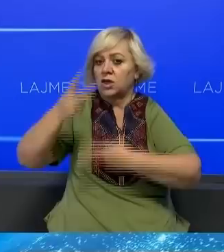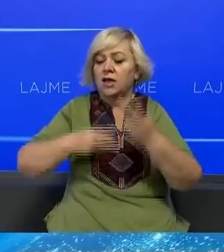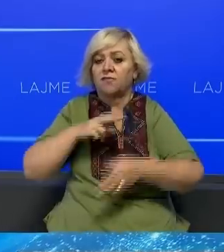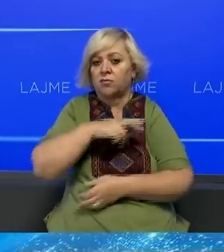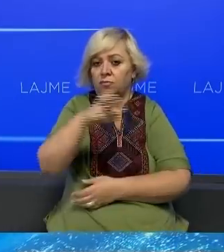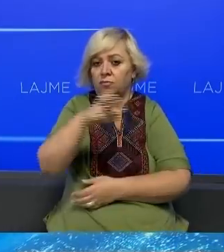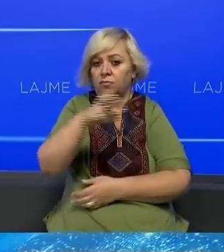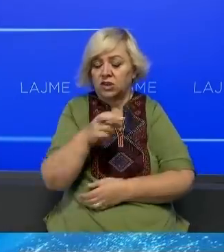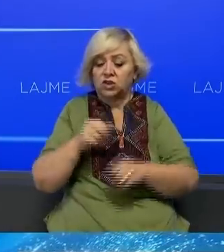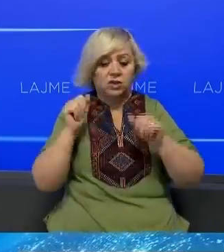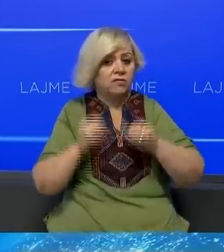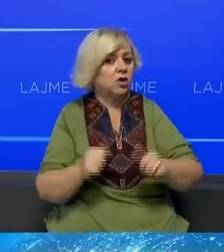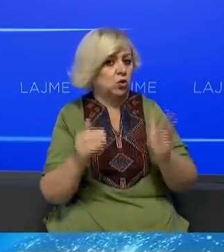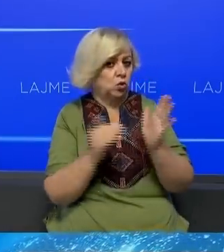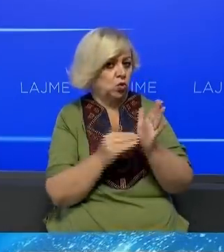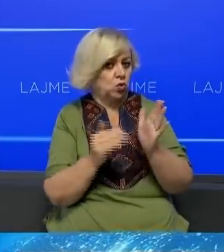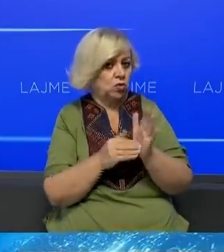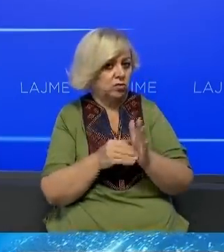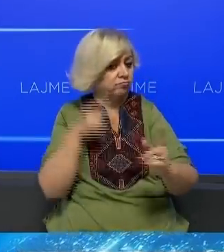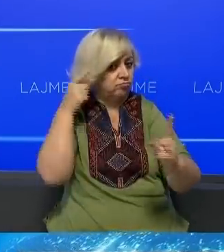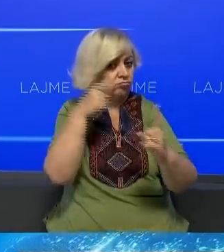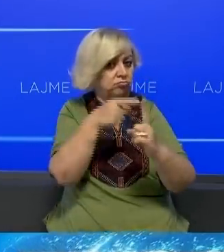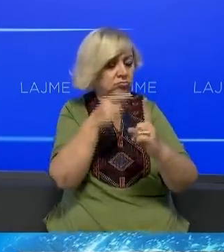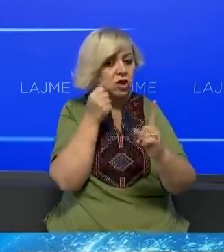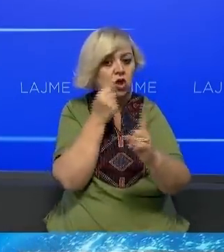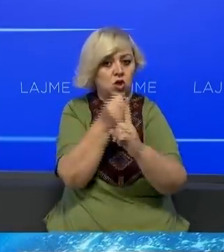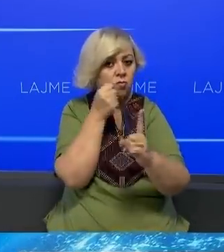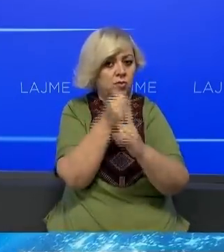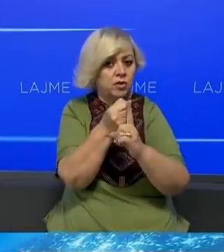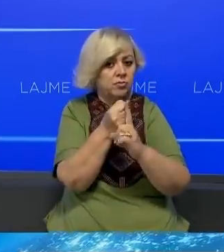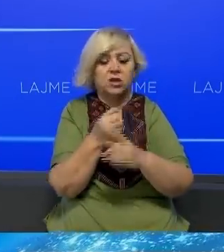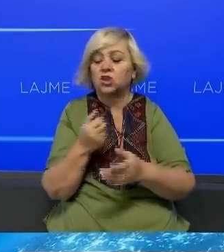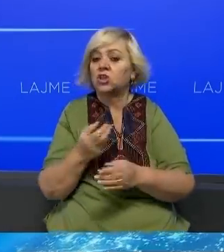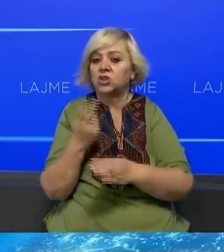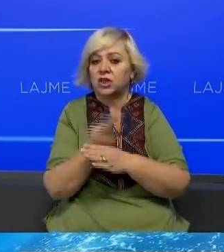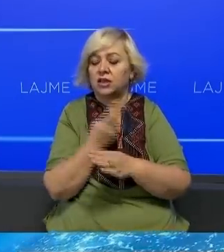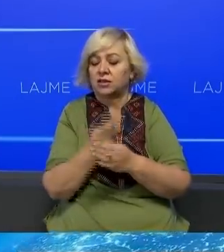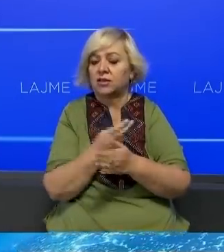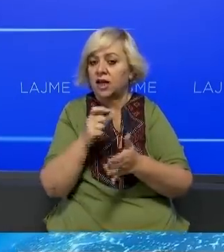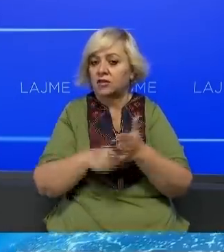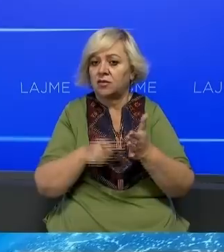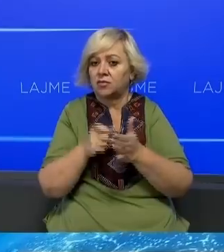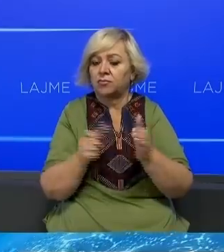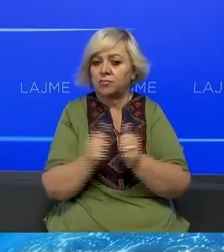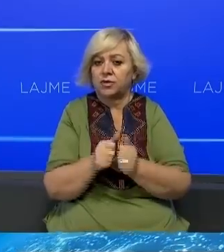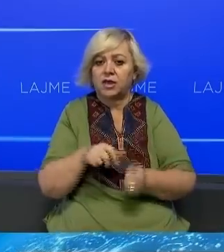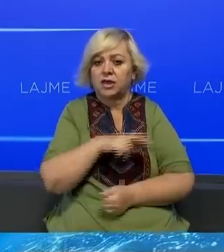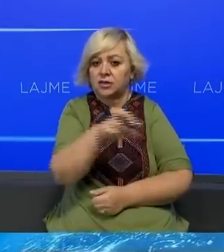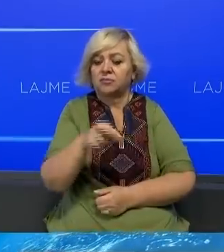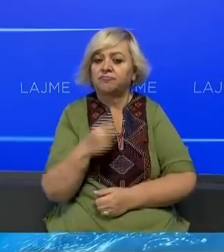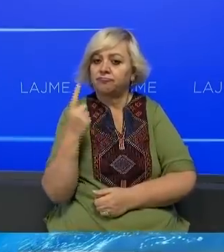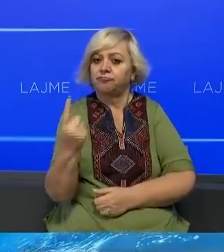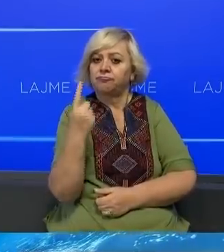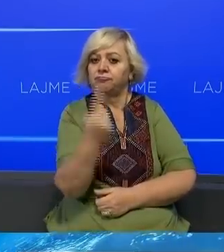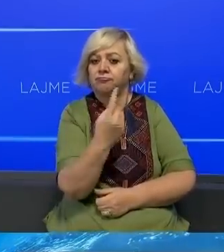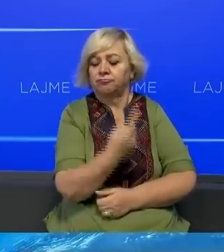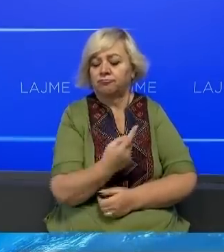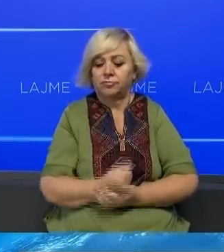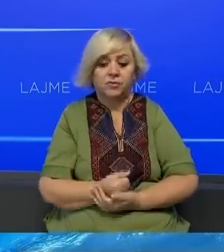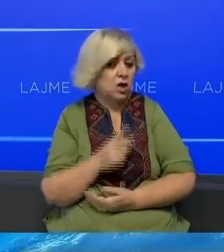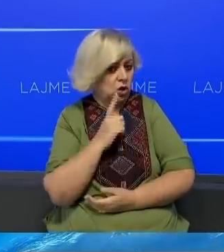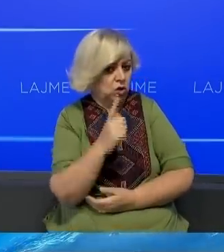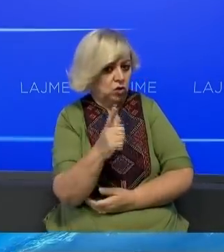sipas tyre qeveria duhet të ketë në fokus lobimin të shtetet anëtare të BE-s të secila veç e veç. Po